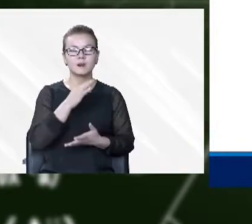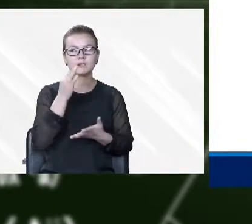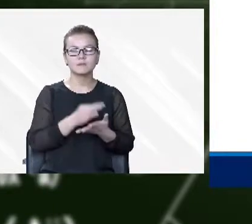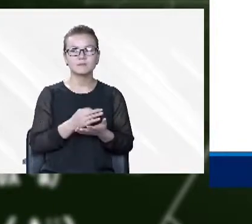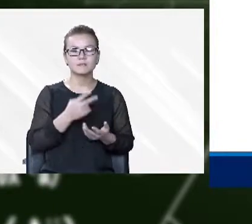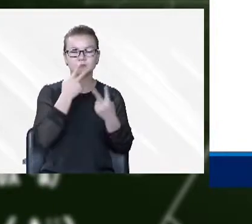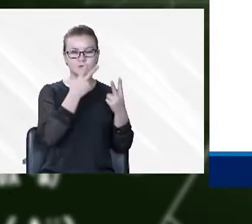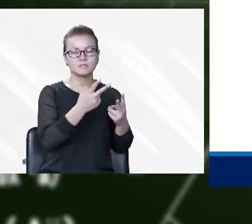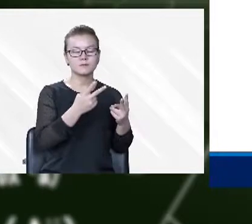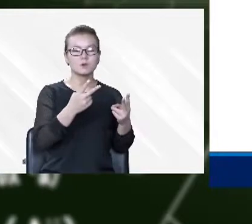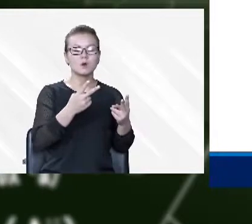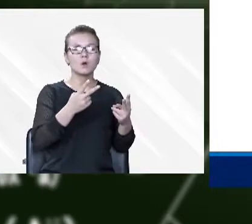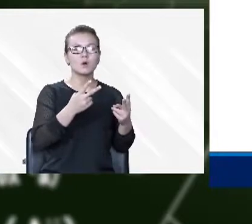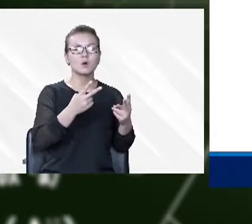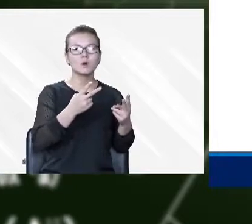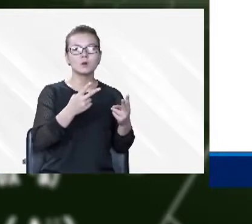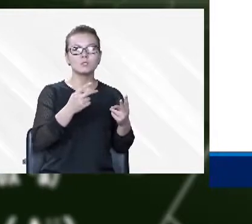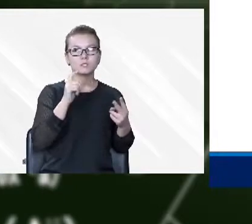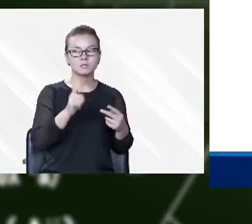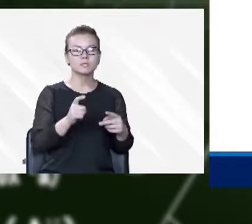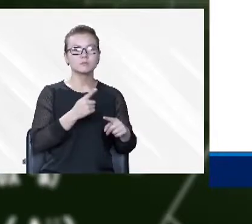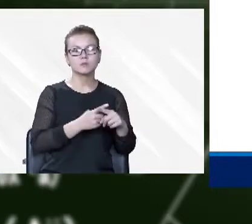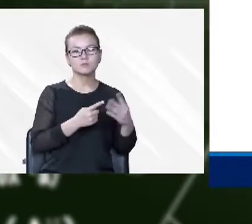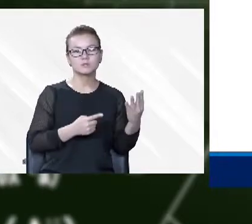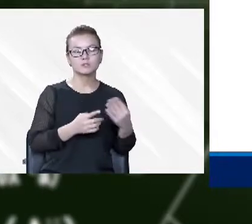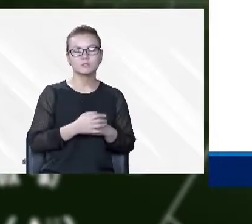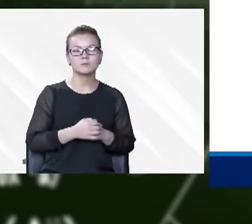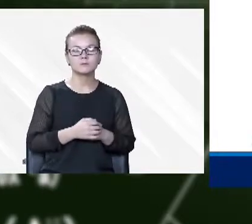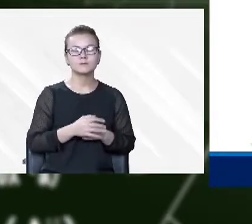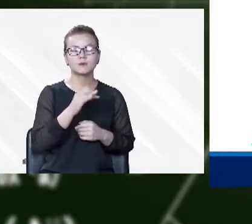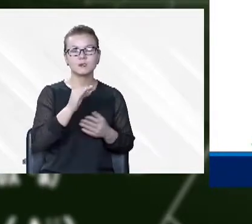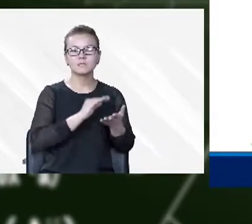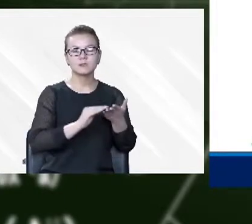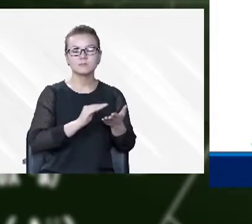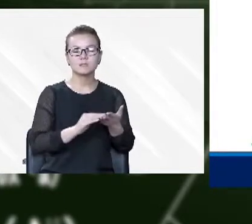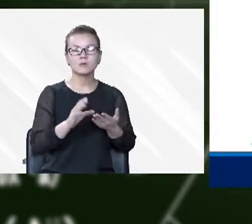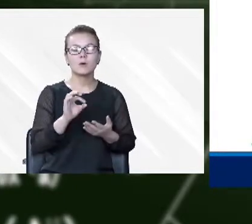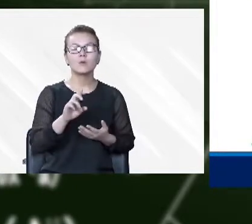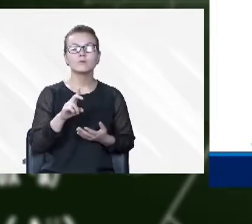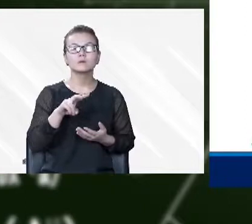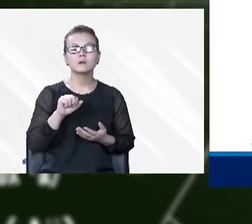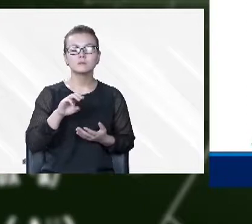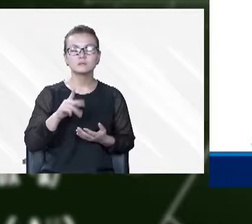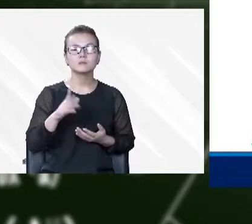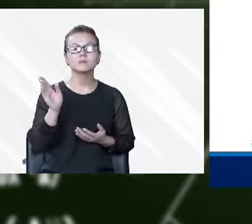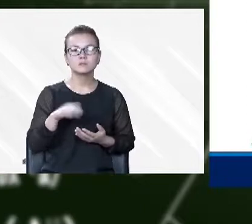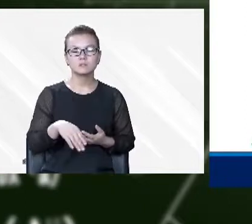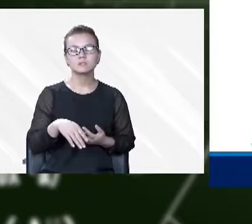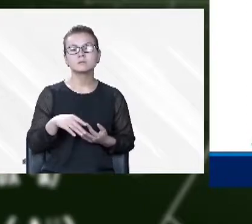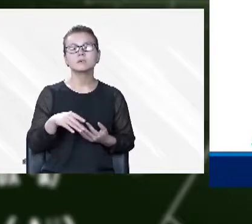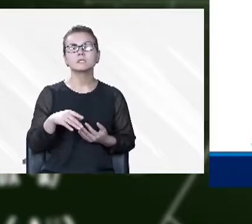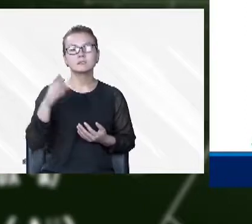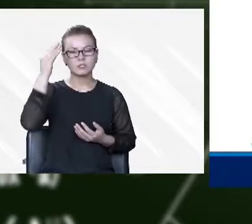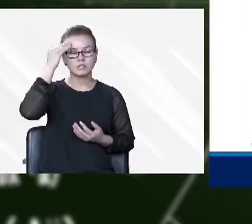ответе видим сумму икса и 4. И запишем область допустимых значений